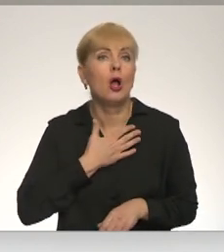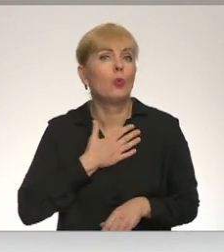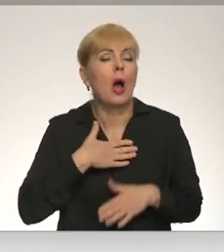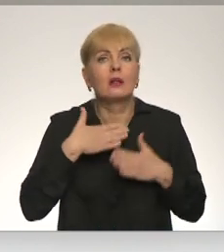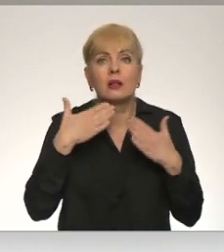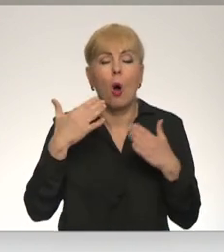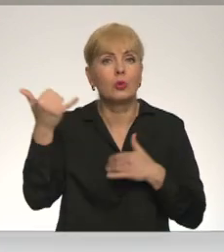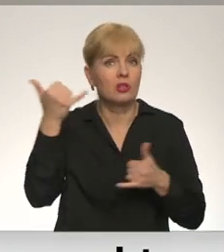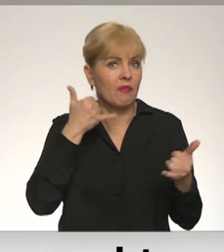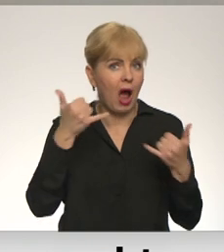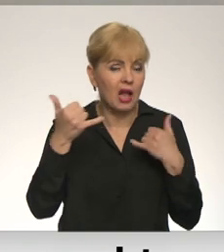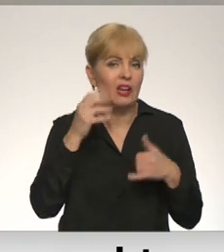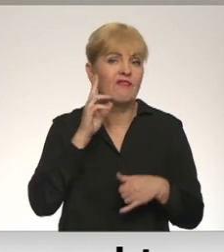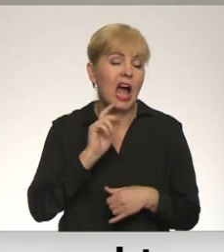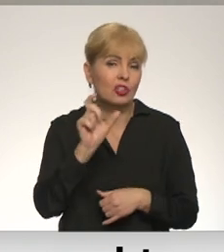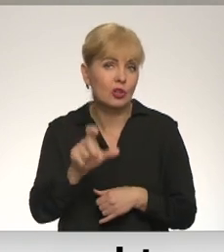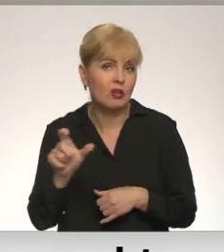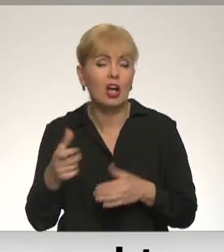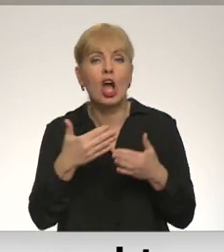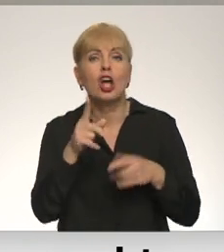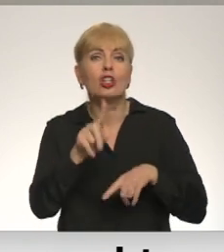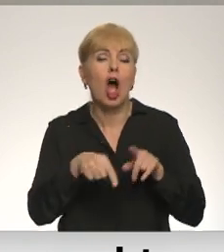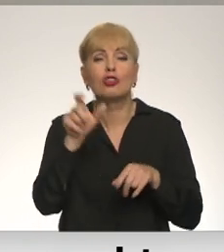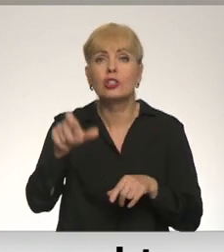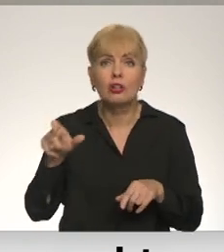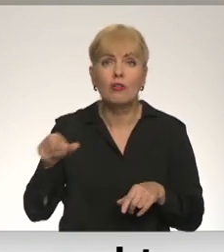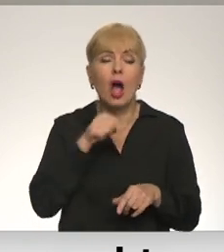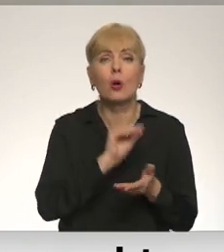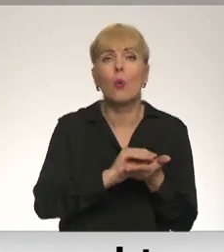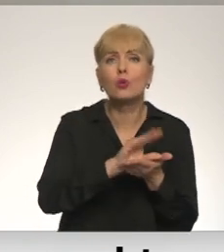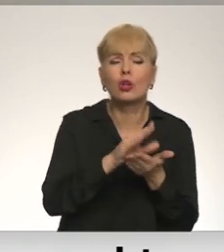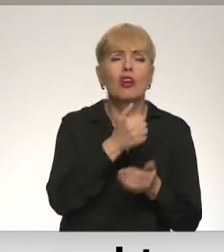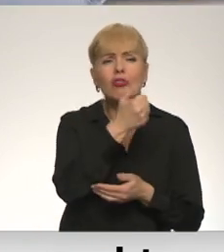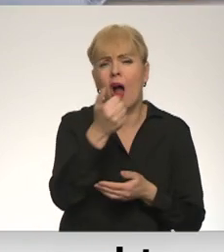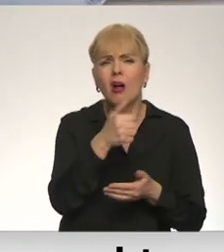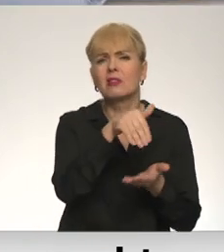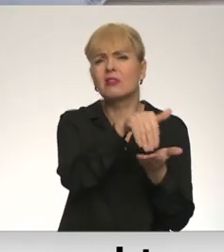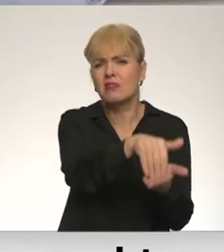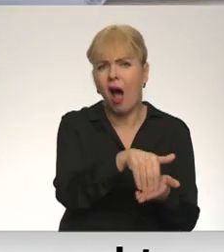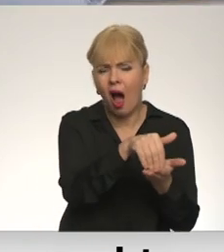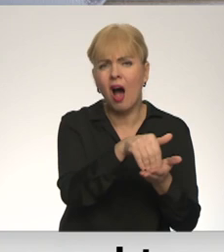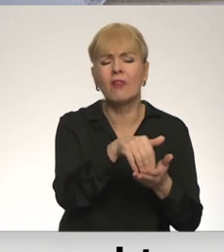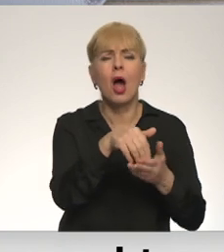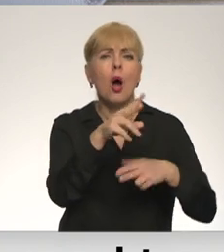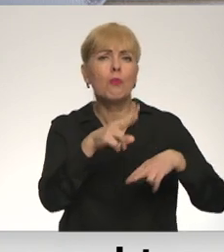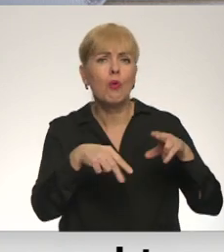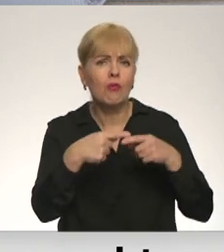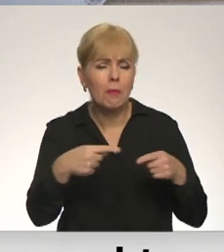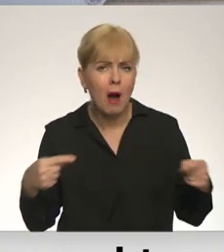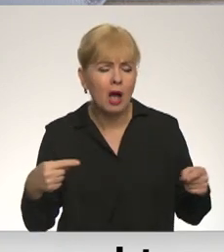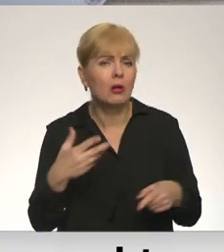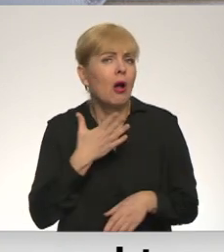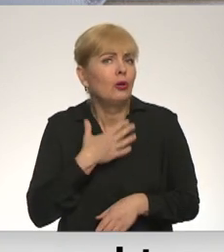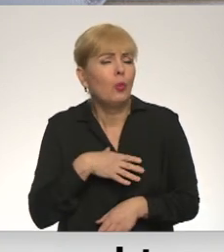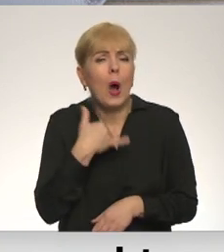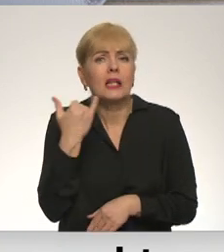īstenībā zvanīja arī seniori un dažādi cilvēki, kur teica, ka viņi ir uzkrājuši pat gadiem tos būvmateriālus. Un ļoti aktīva interese bija